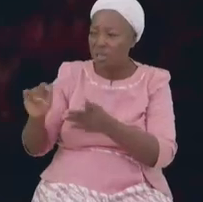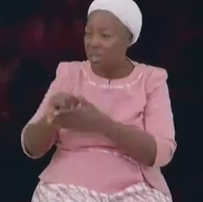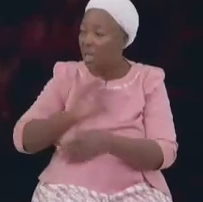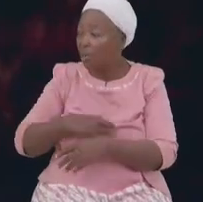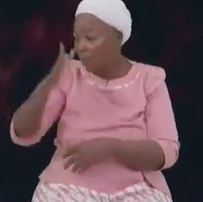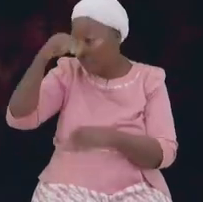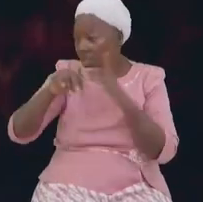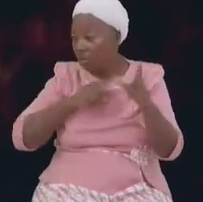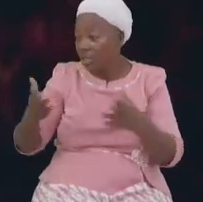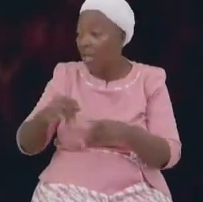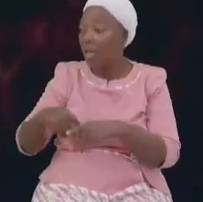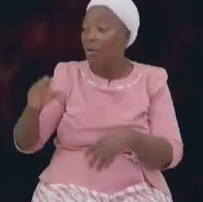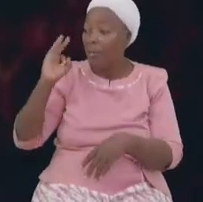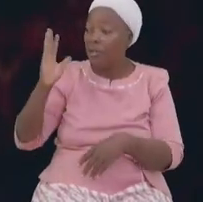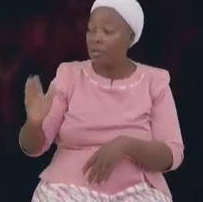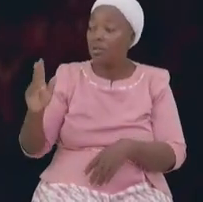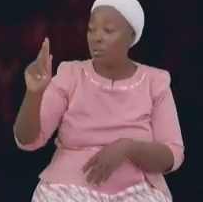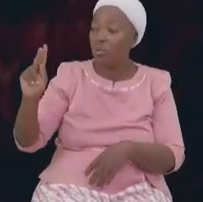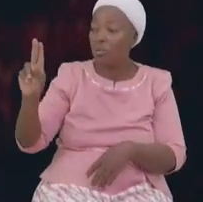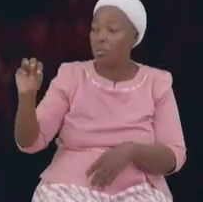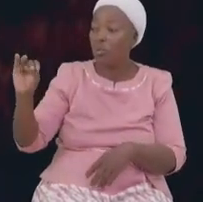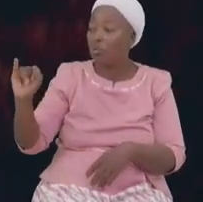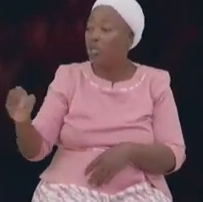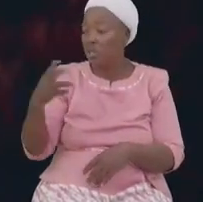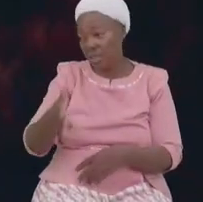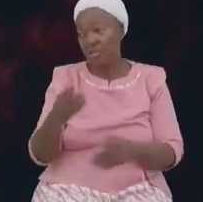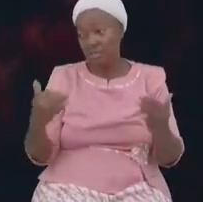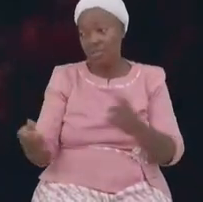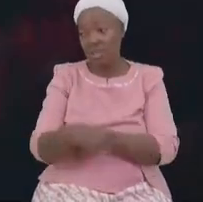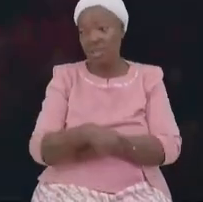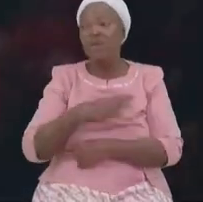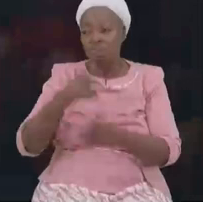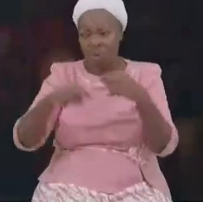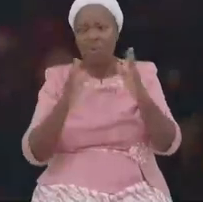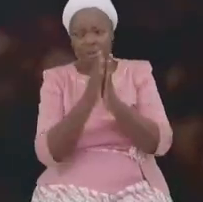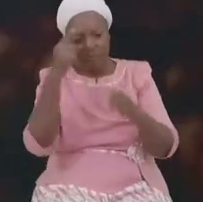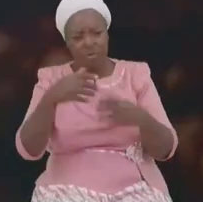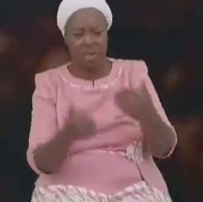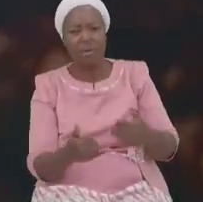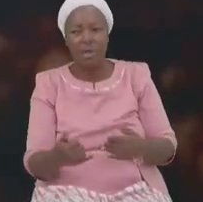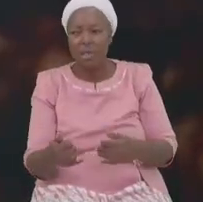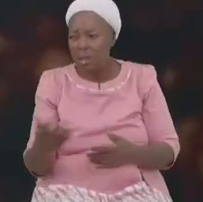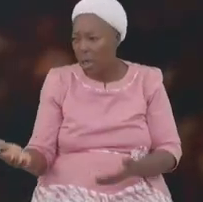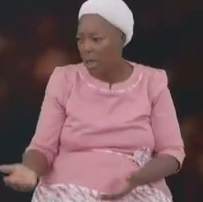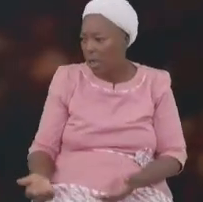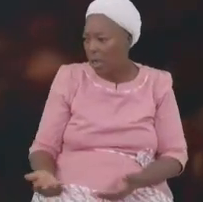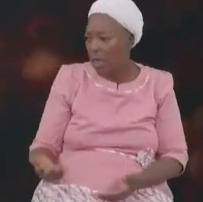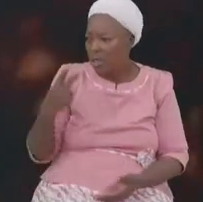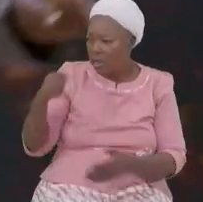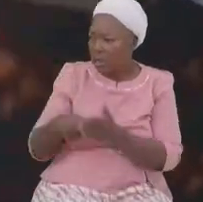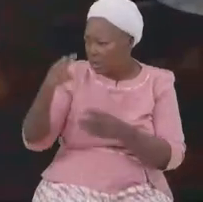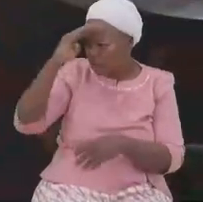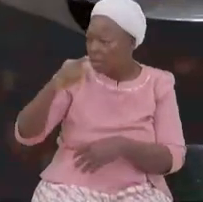parole, il va venir prier pour vous maintenant. Je me suis dit, mais regarde cet homme-là, pourquoi ne pas me dire ça avant? Mais vous savez,